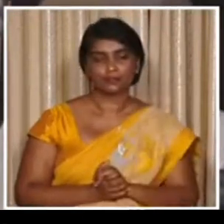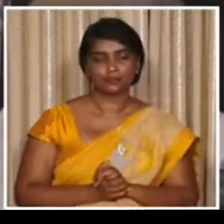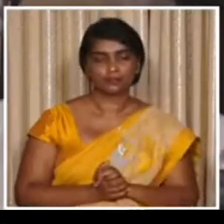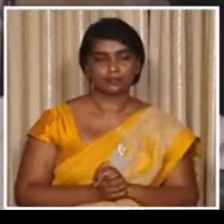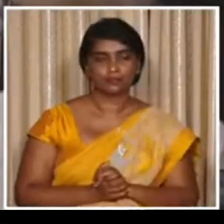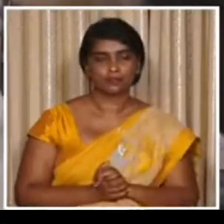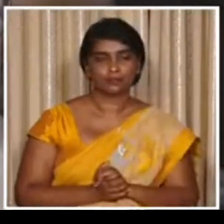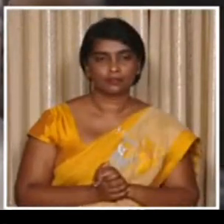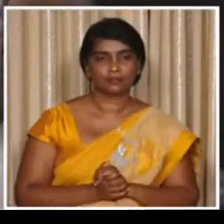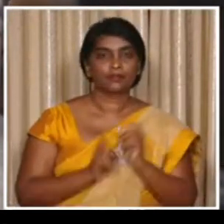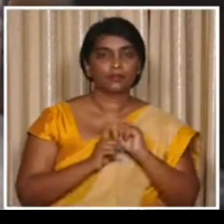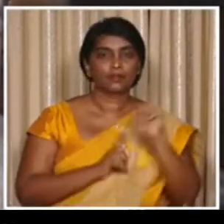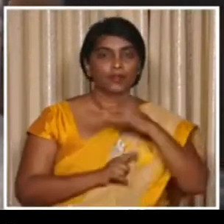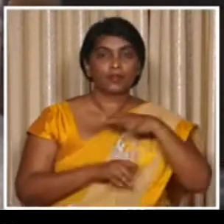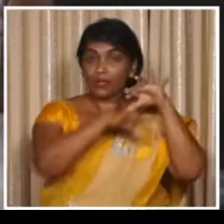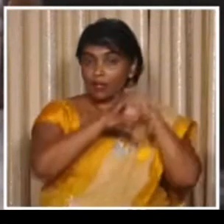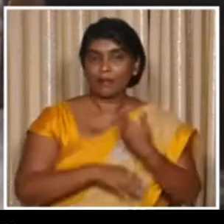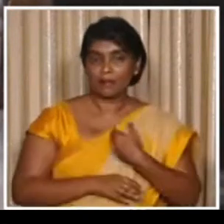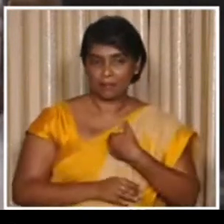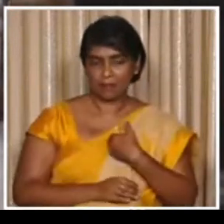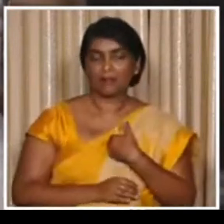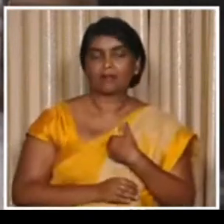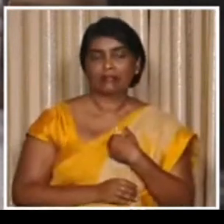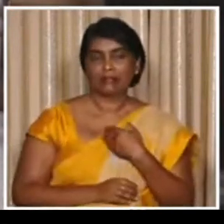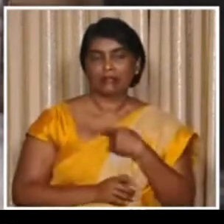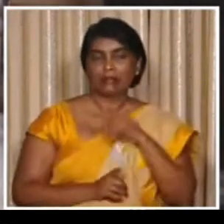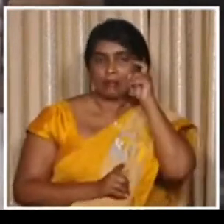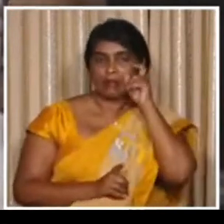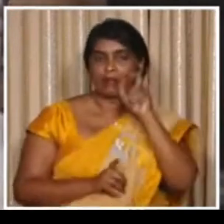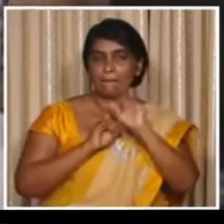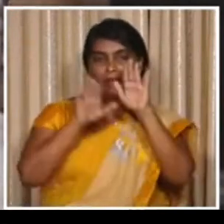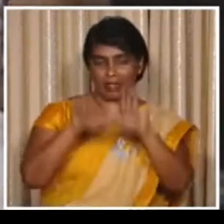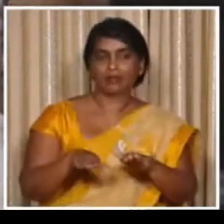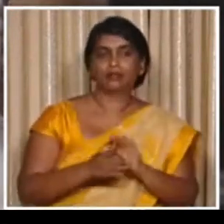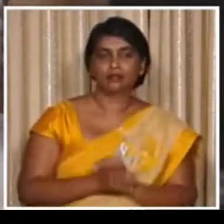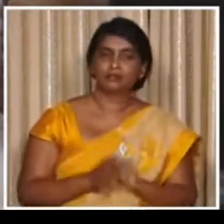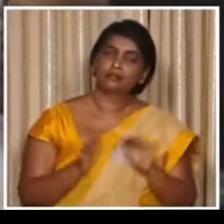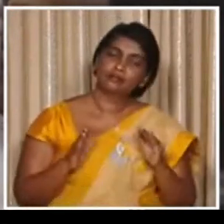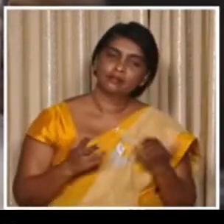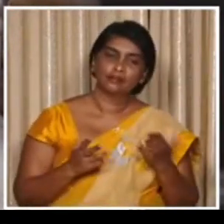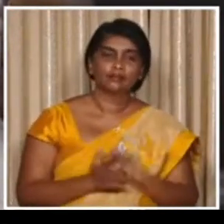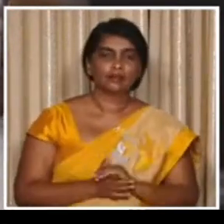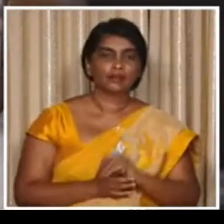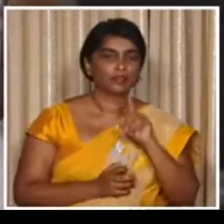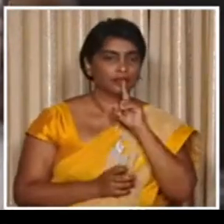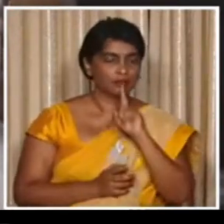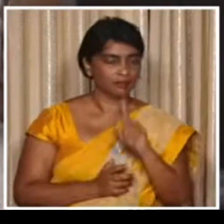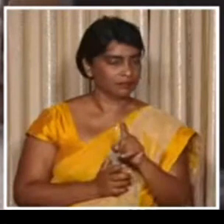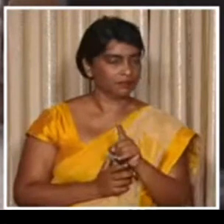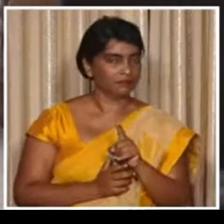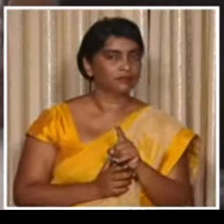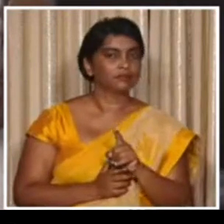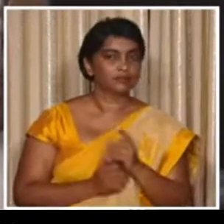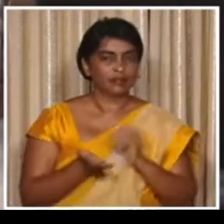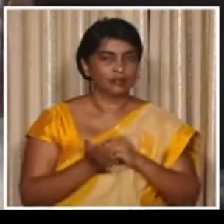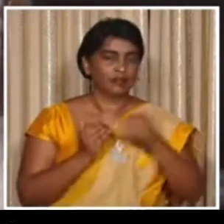මම එතුමාව පාර්ලිමේන්තුවට ගෙනාවේ මම ඉතින් මම බැලුවේ එතුමාව මේ පාර්ලිමේන්තුවේ තියාගන්න කොහොම හරි ඒ කාරණේ ගැන මං තව